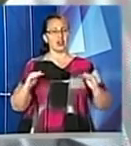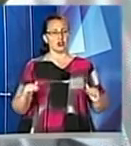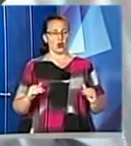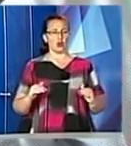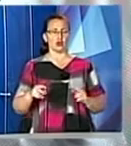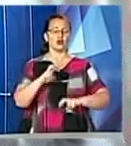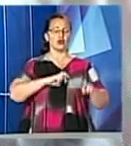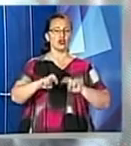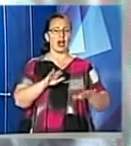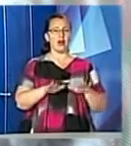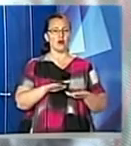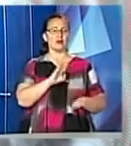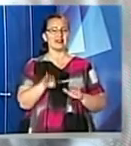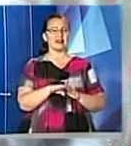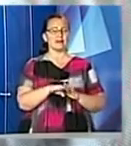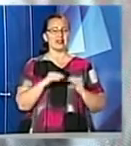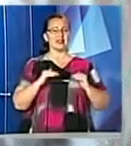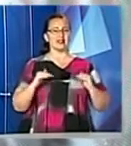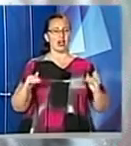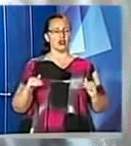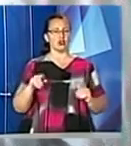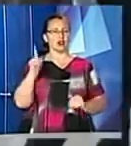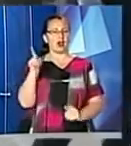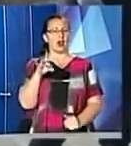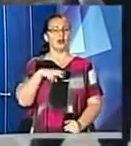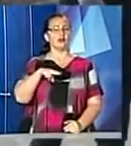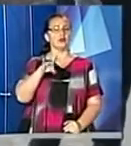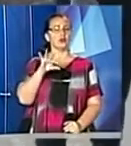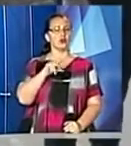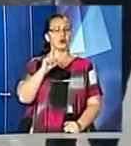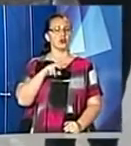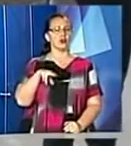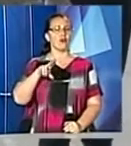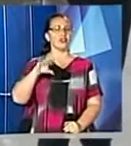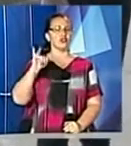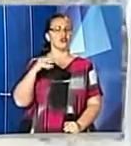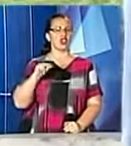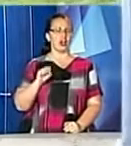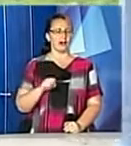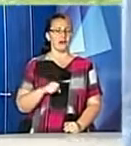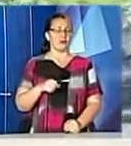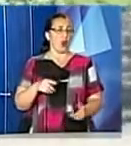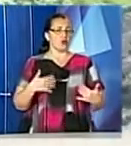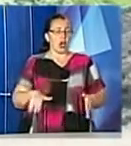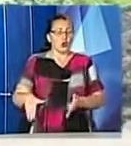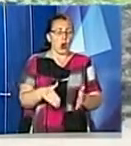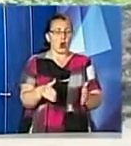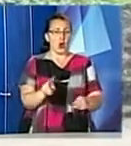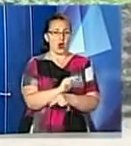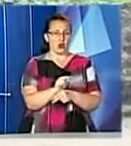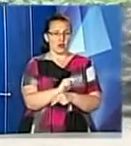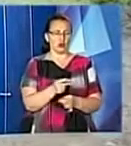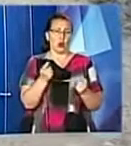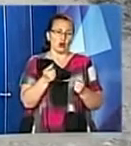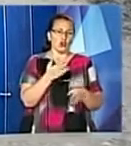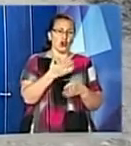зараз шукаємо місце під садочок в Дроздовичах. Теж є дуже проблемне питання. Дороги вже ремонтують. Сюди залучили гроші обласного бюджету, трохи виділив